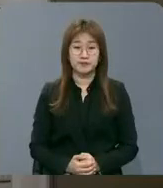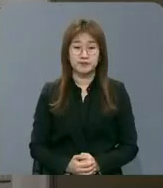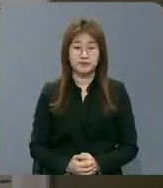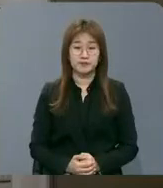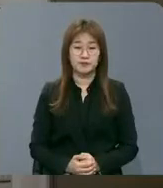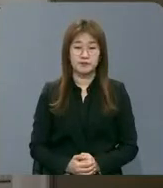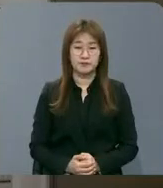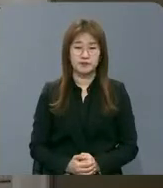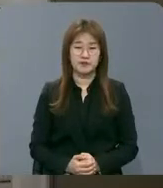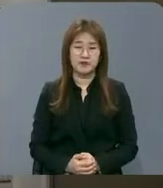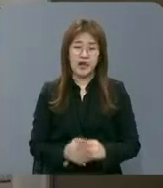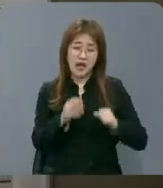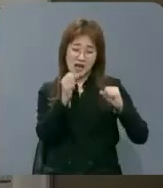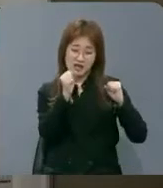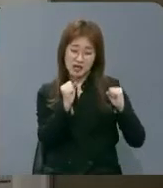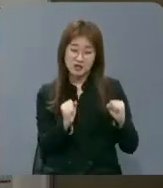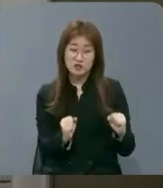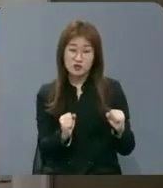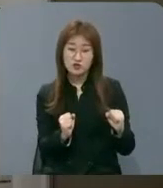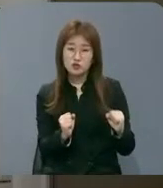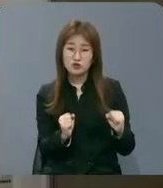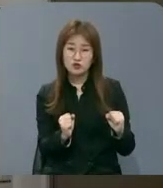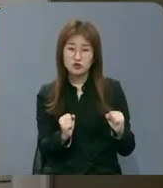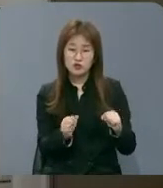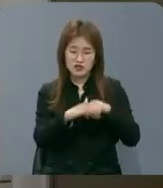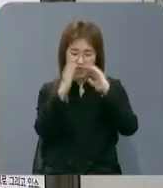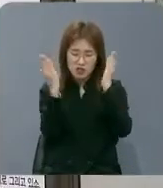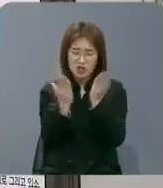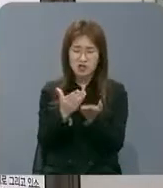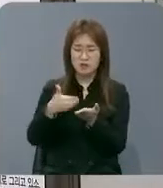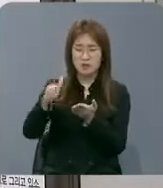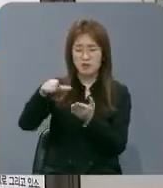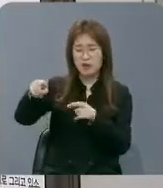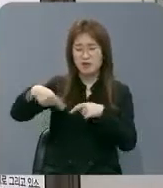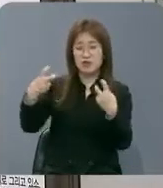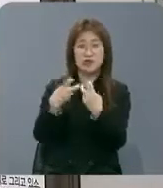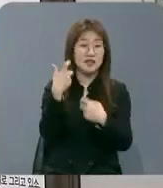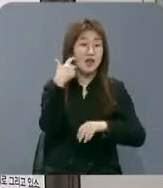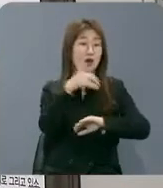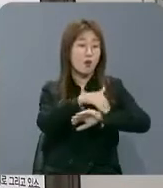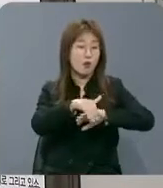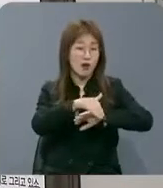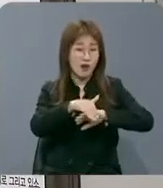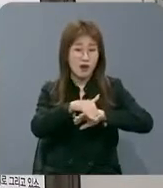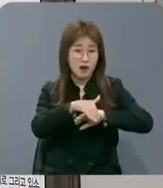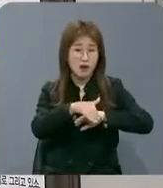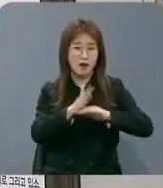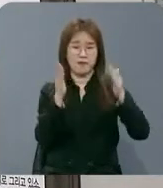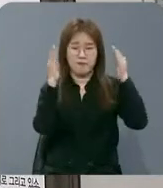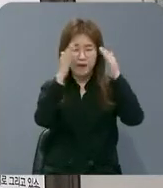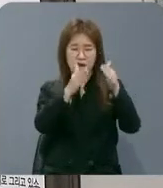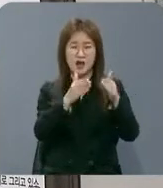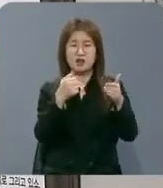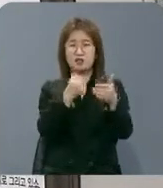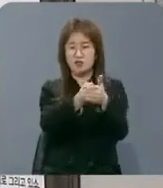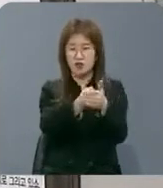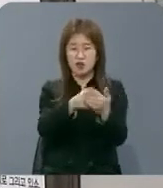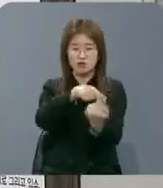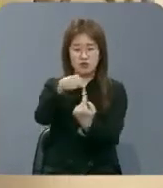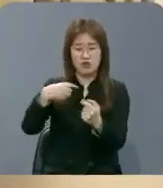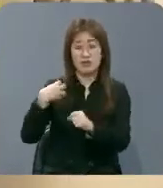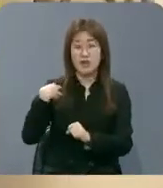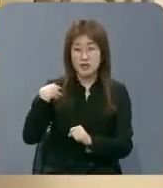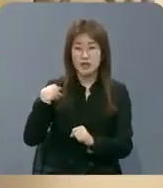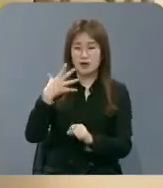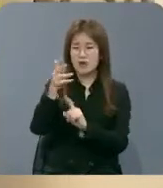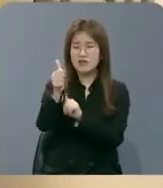상조 하느 전체 미숙 안에 어떤 정체 중장기 계획과 정체 방향을 잡고 운영을 책이 재는